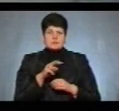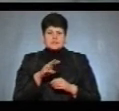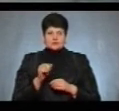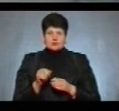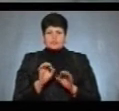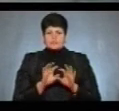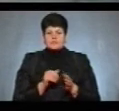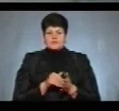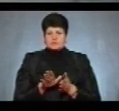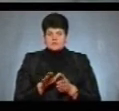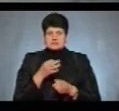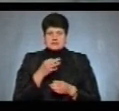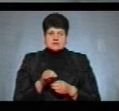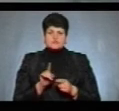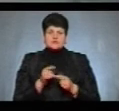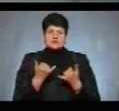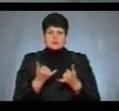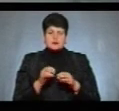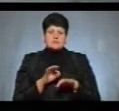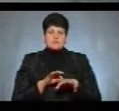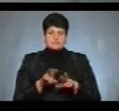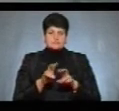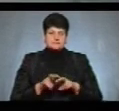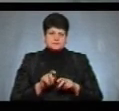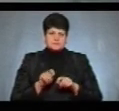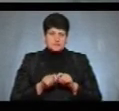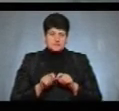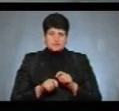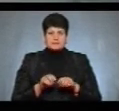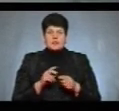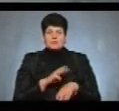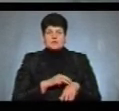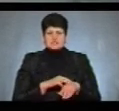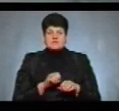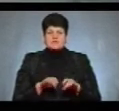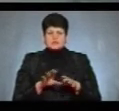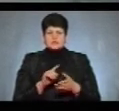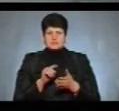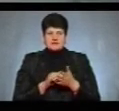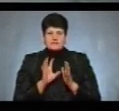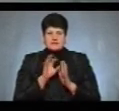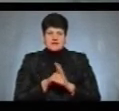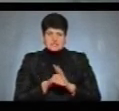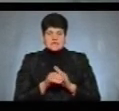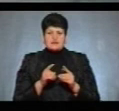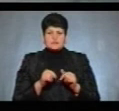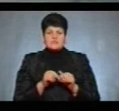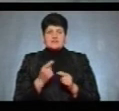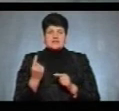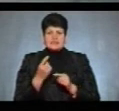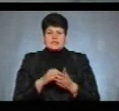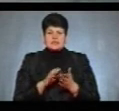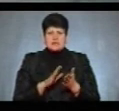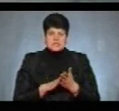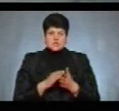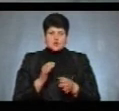ситуацію відмовився, пояснив це тим, що зараз тривають слідчі дії. Поліція вирішує питання про внесення відомостей в єдиний реєстр досудових розслідувань